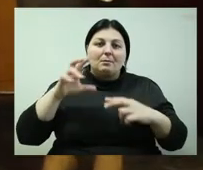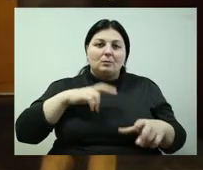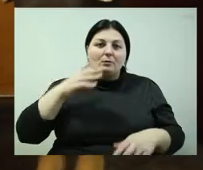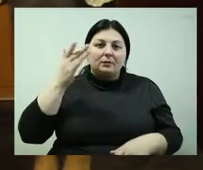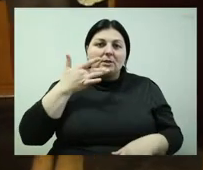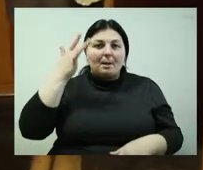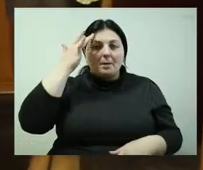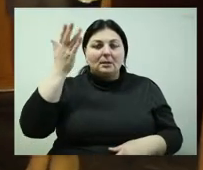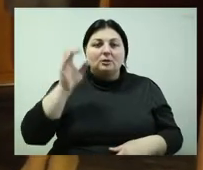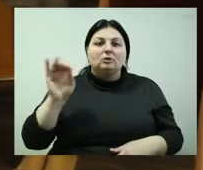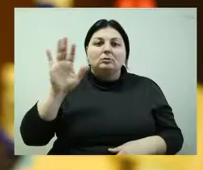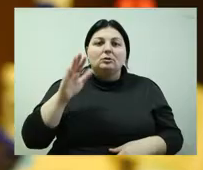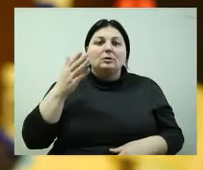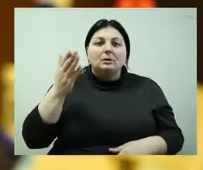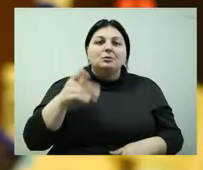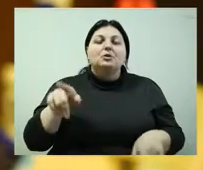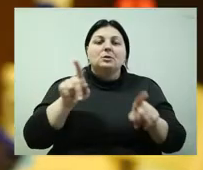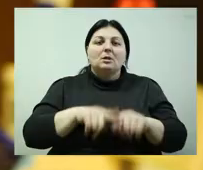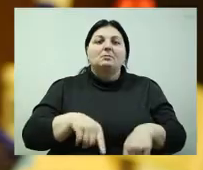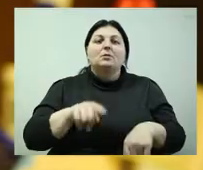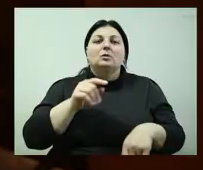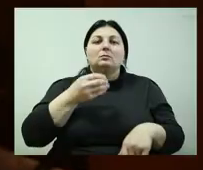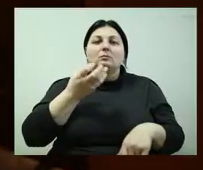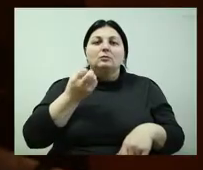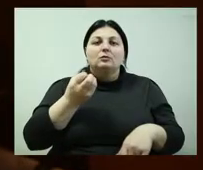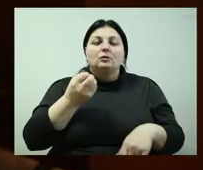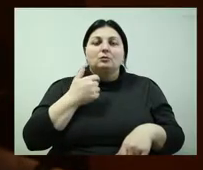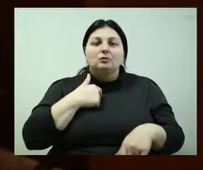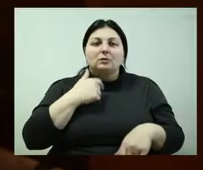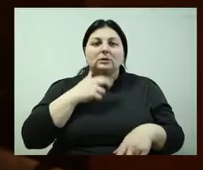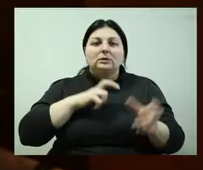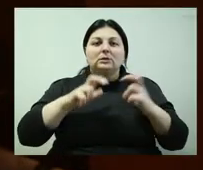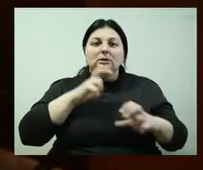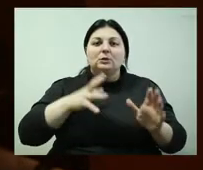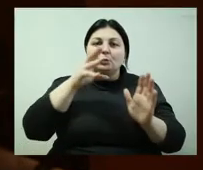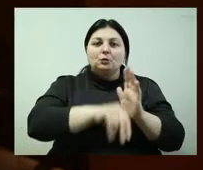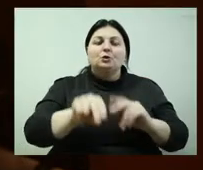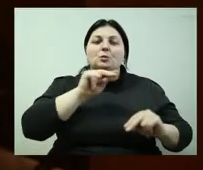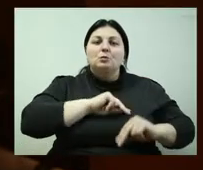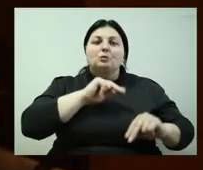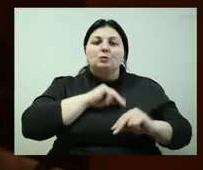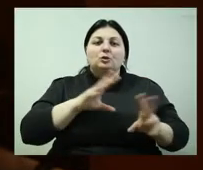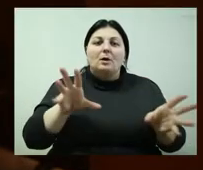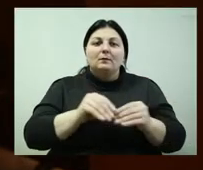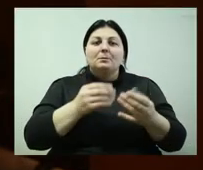და განგარიშება, ჰიდრომეტეოროლოგიური ამცანების მოდელირება, შავი ზღვის